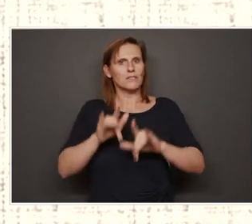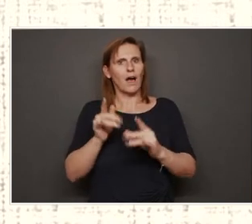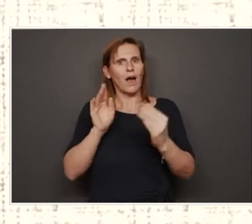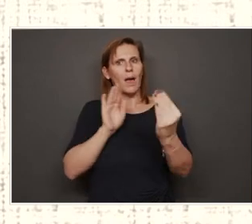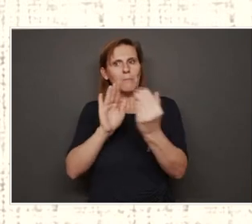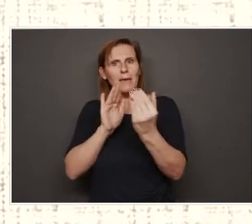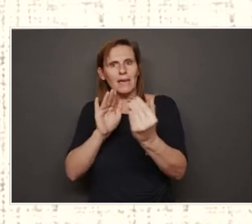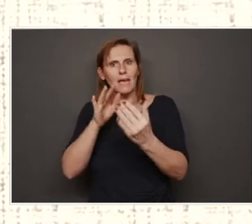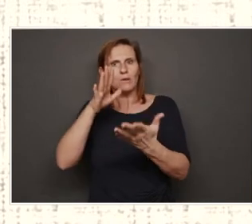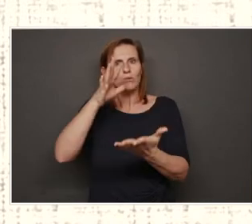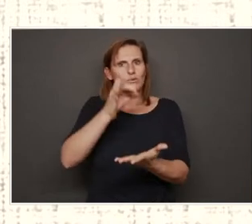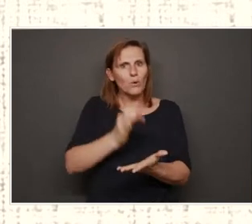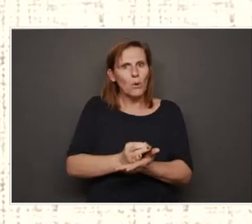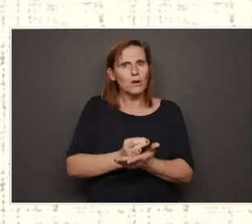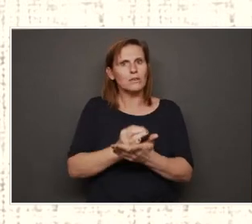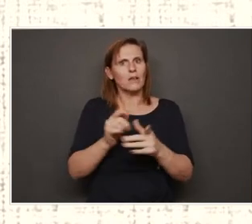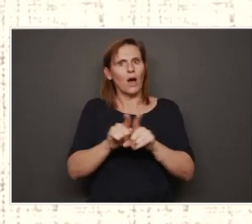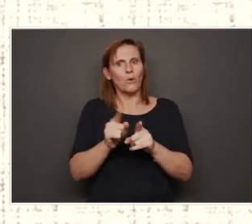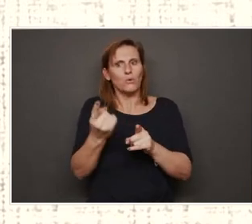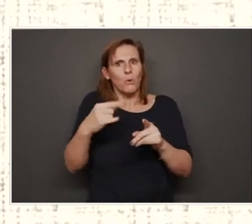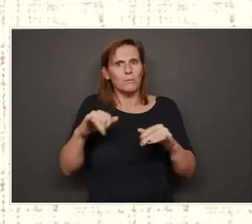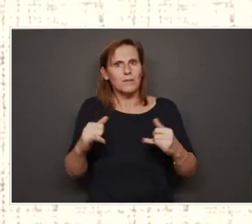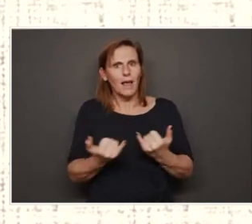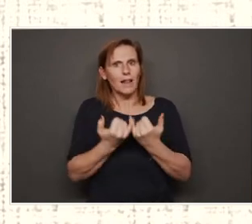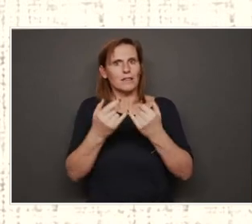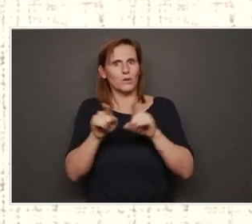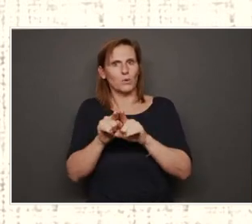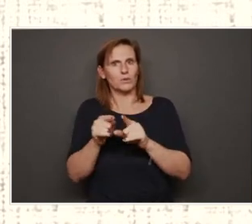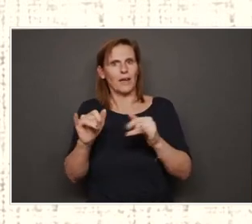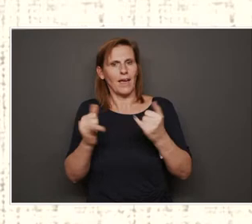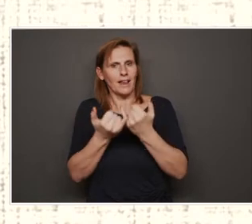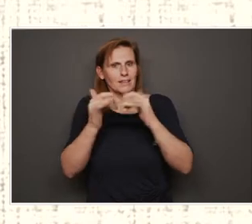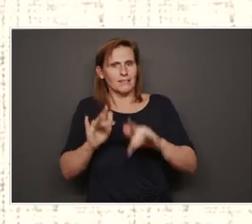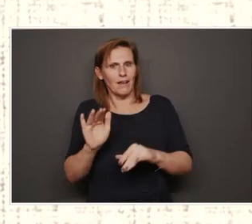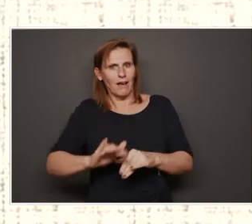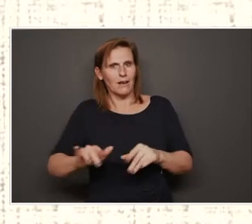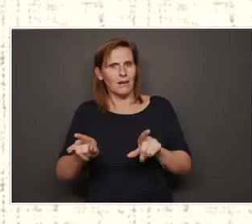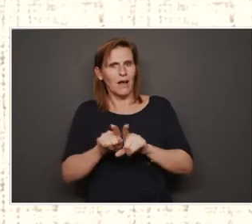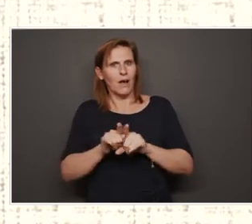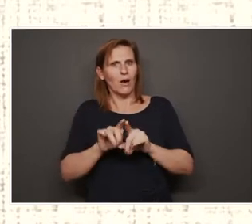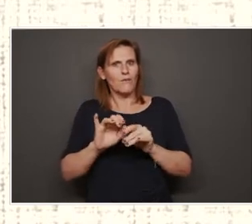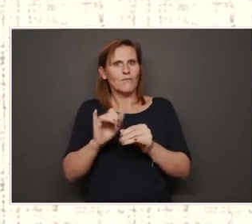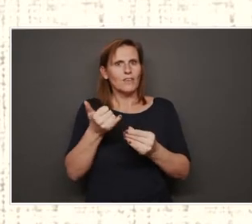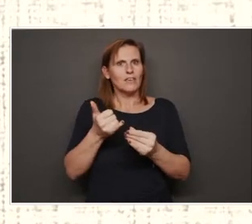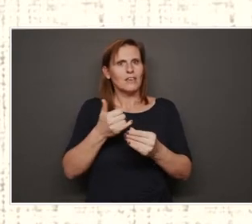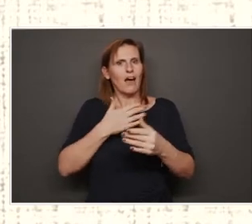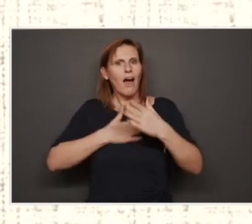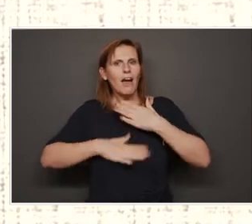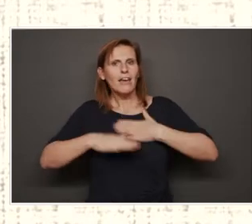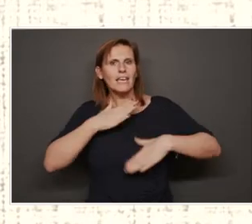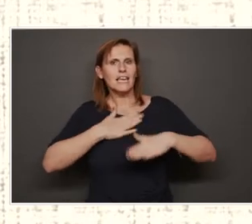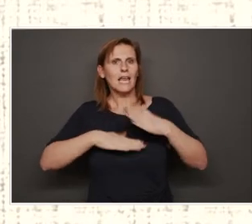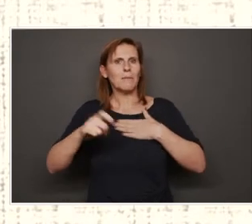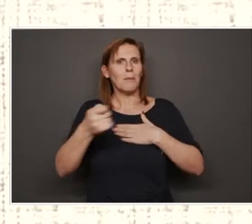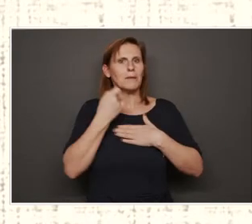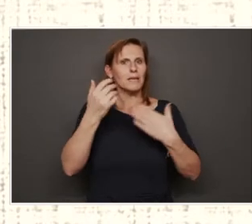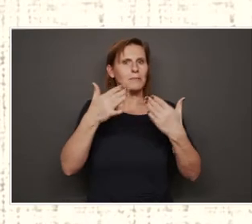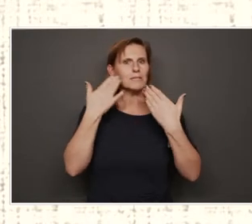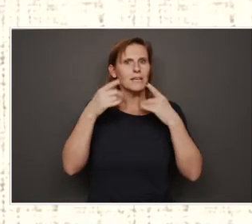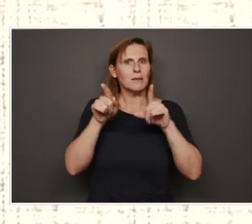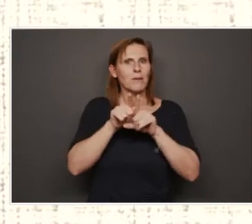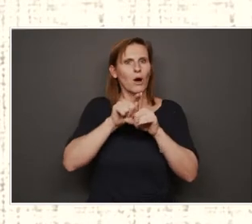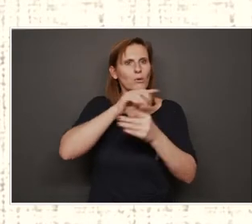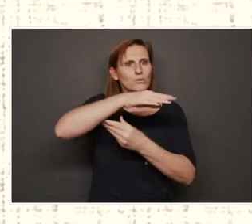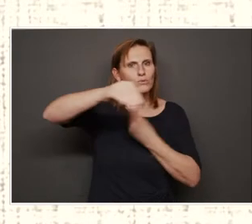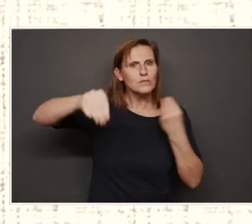werdende Eltern und Eltern mit kleinen Kindern. Vor allem das harmonische Betriebsklima und das positive Miteinander